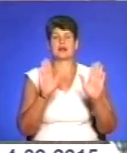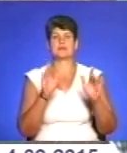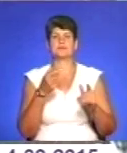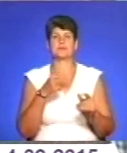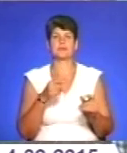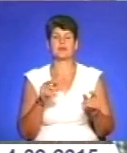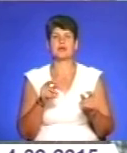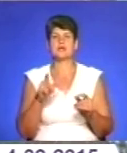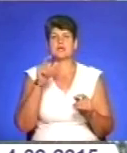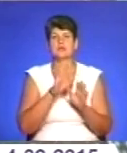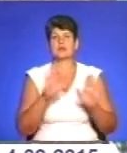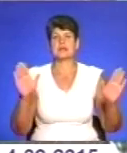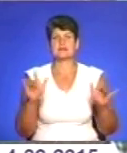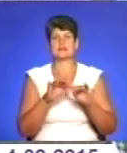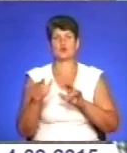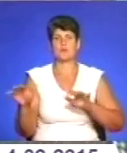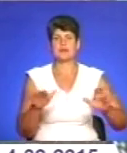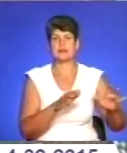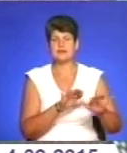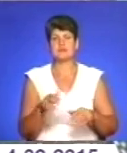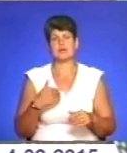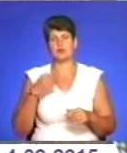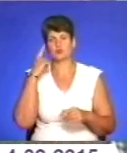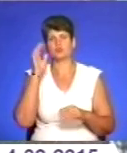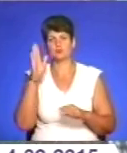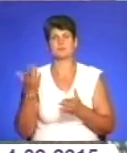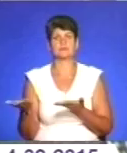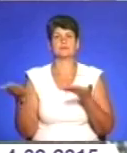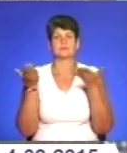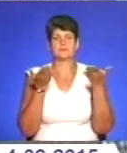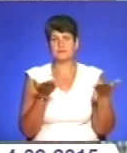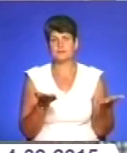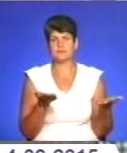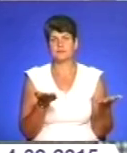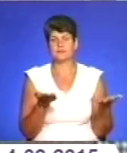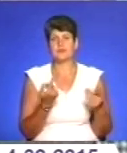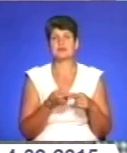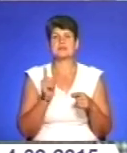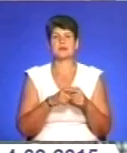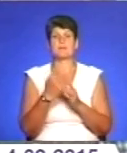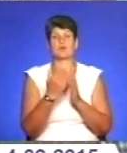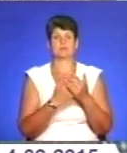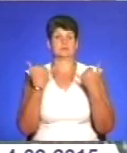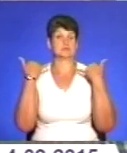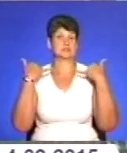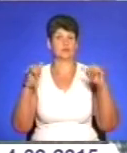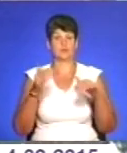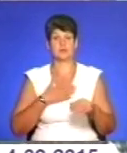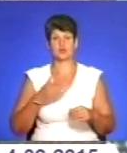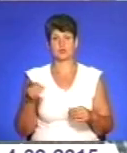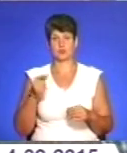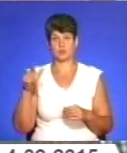вокалістами, солістами, інструменталістами, які, я надіюсь, ми будемо запрошувати, які ми цими програмами здивуємо нашу тернопільську